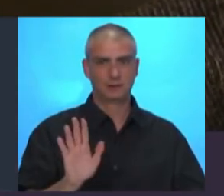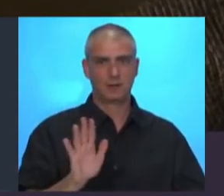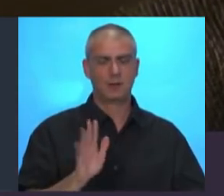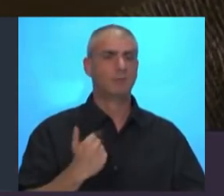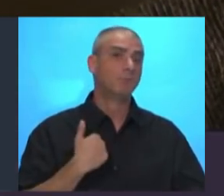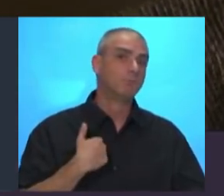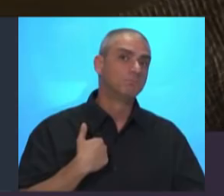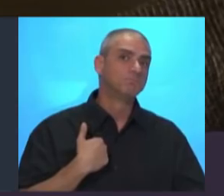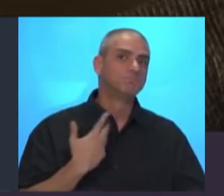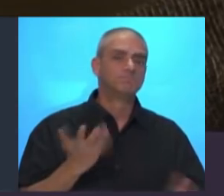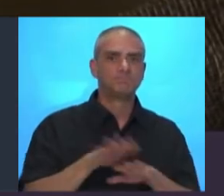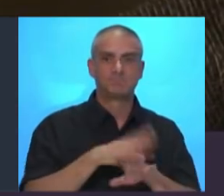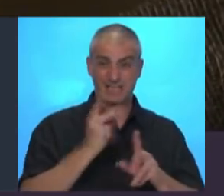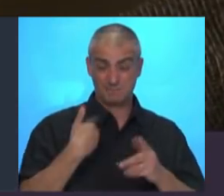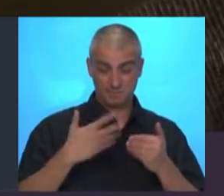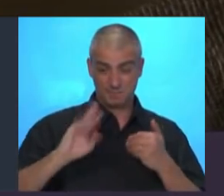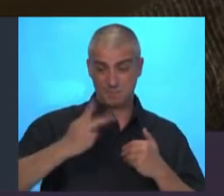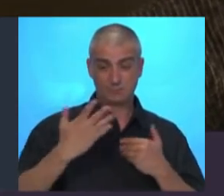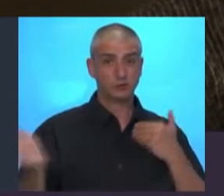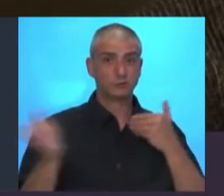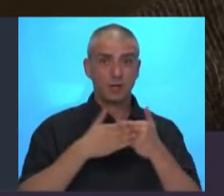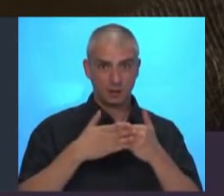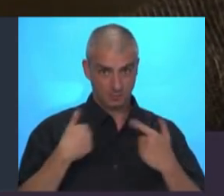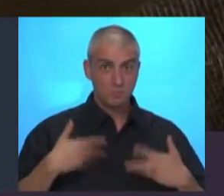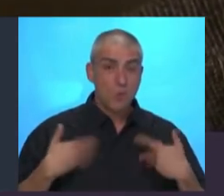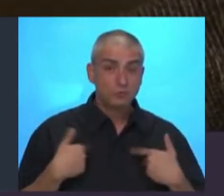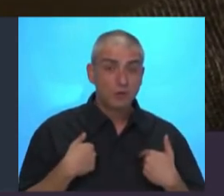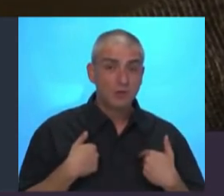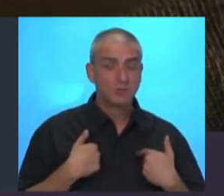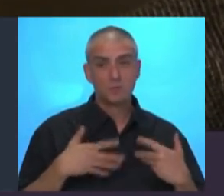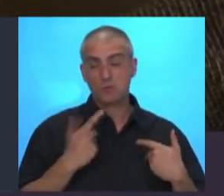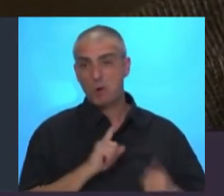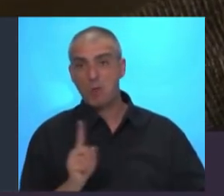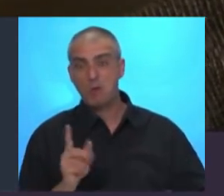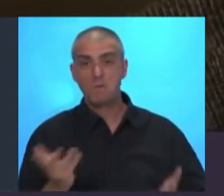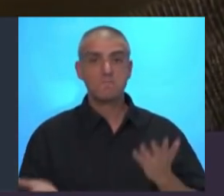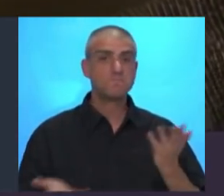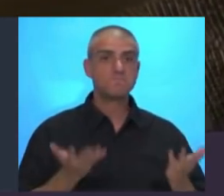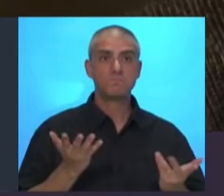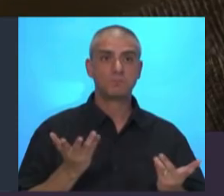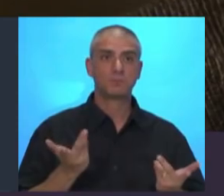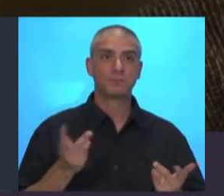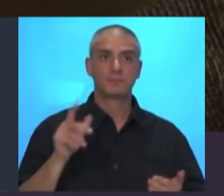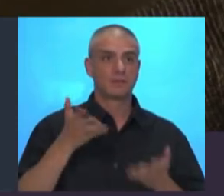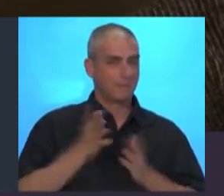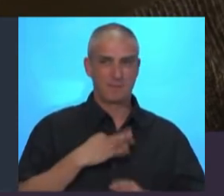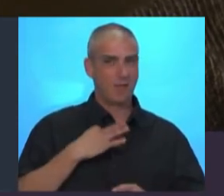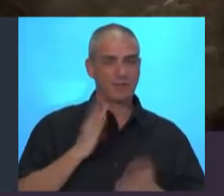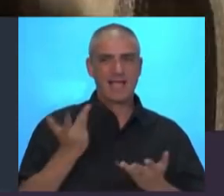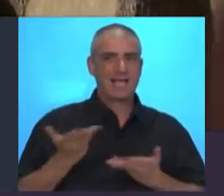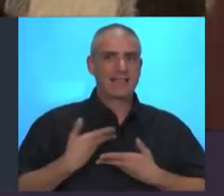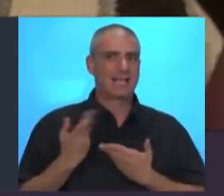אני אתחתן עוד פעם, אני מאושרת, לא מאושרת, לרן, איך היא תקבל את